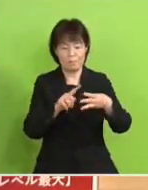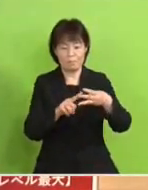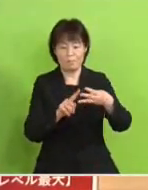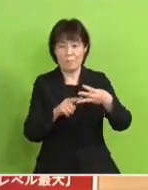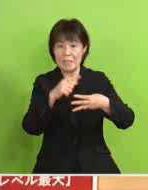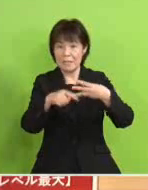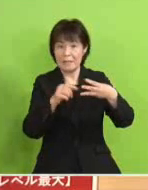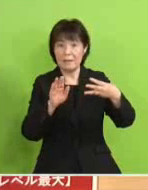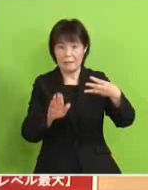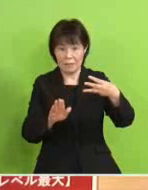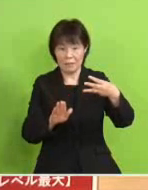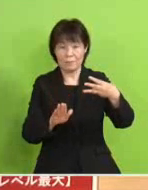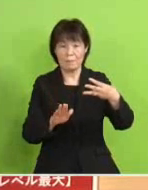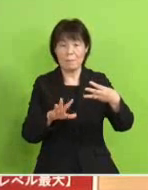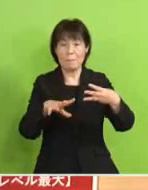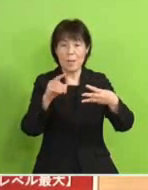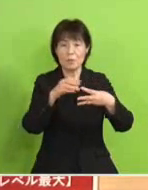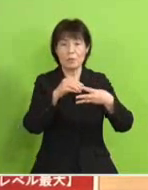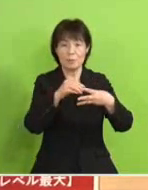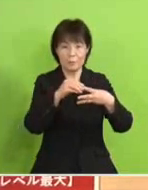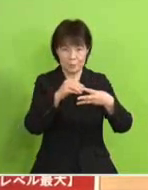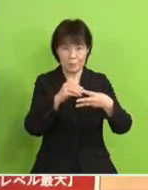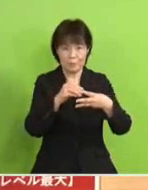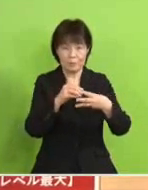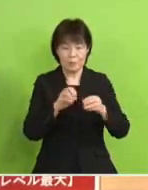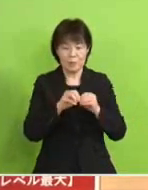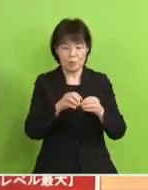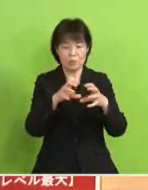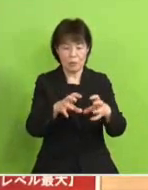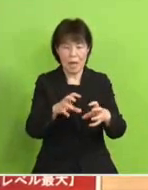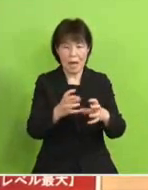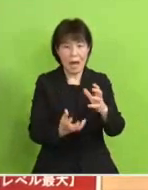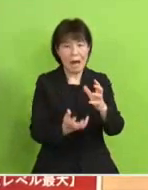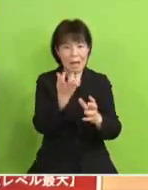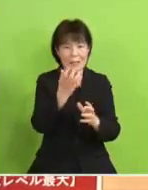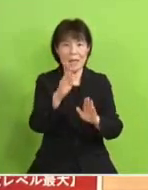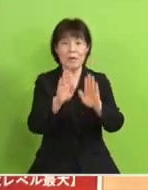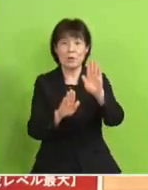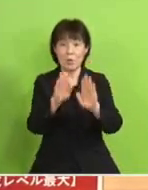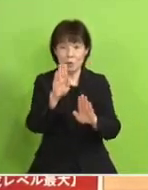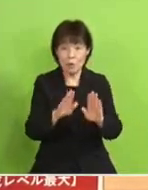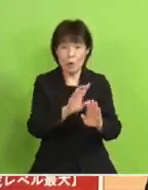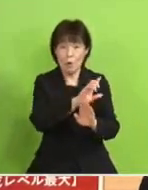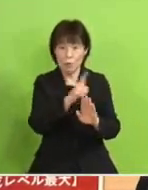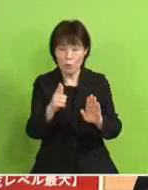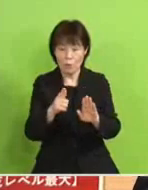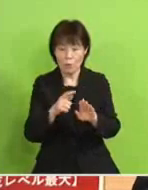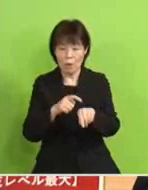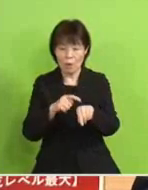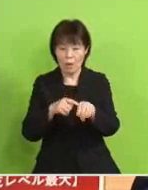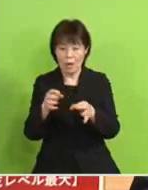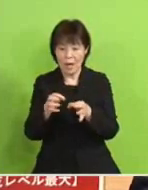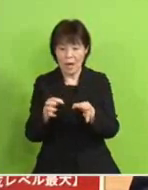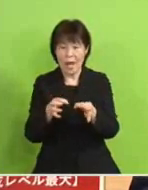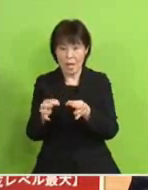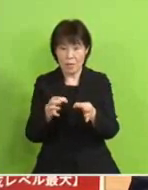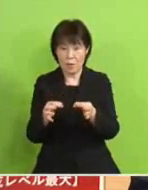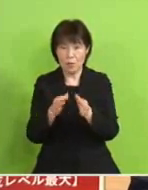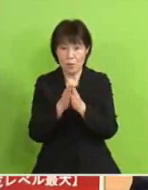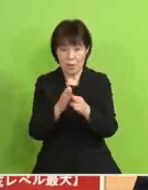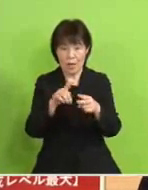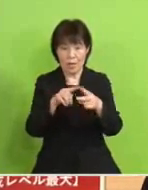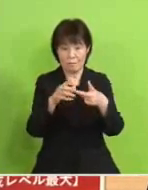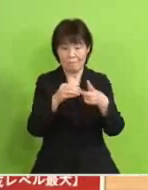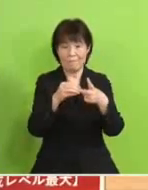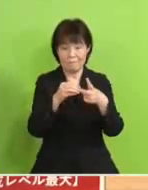でございます。まず、クラスターの発生状況等と時短営業のお願い。2